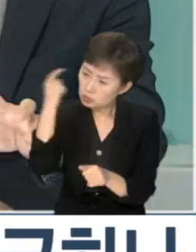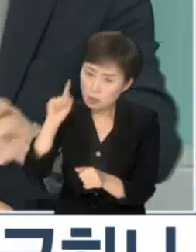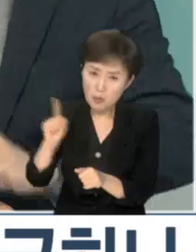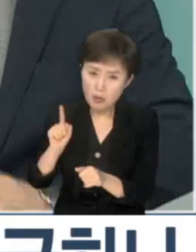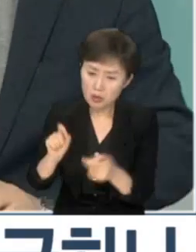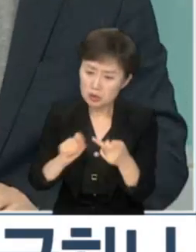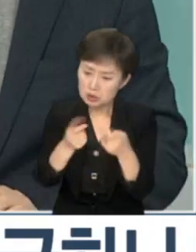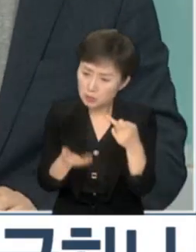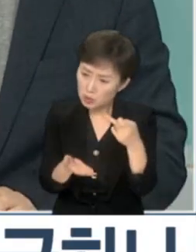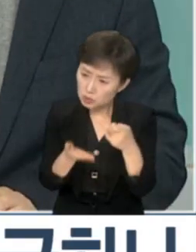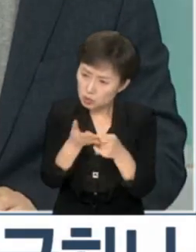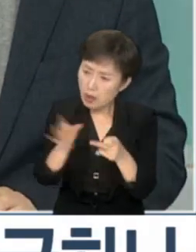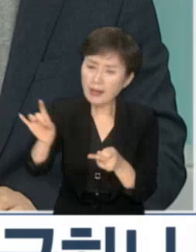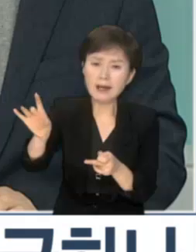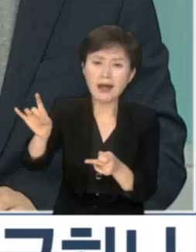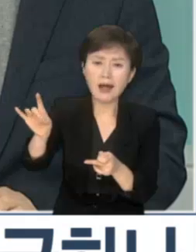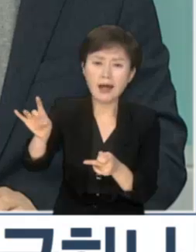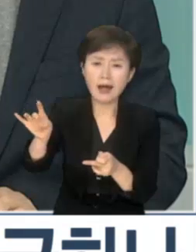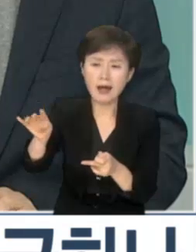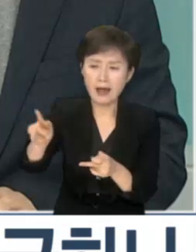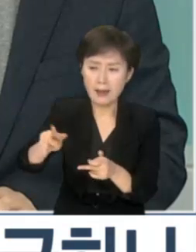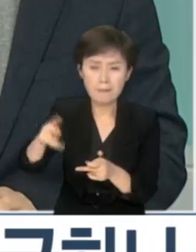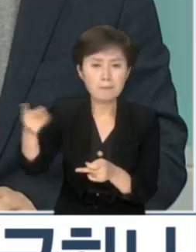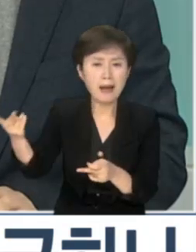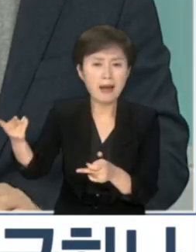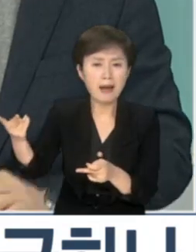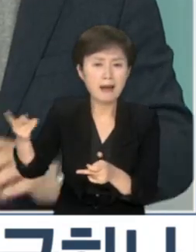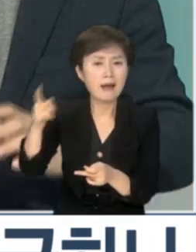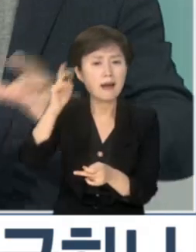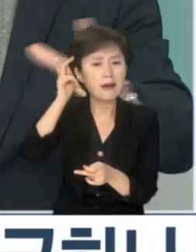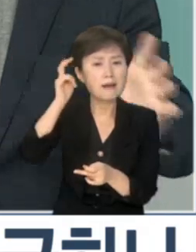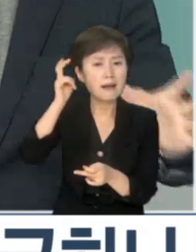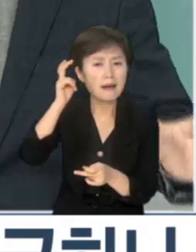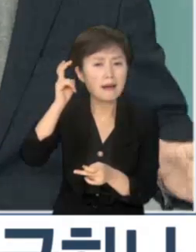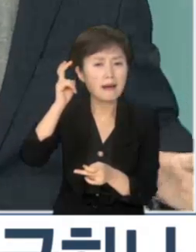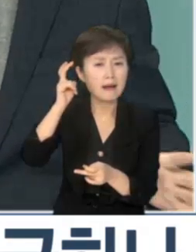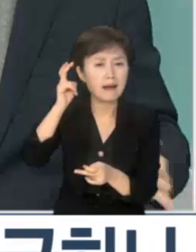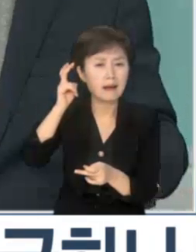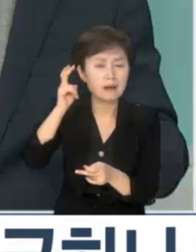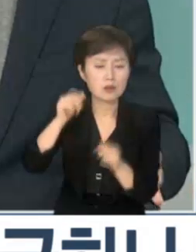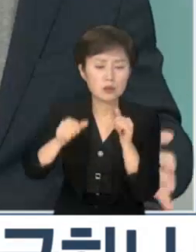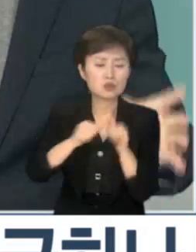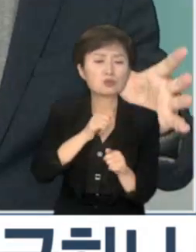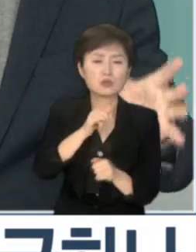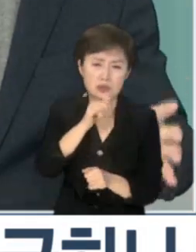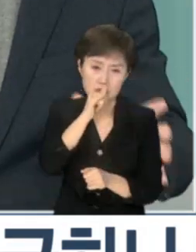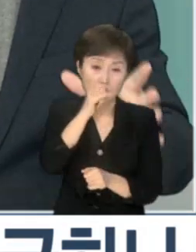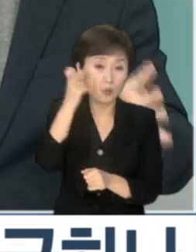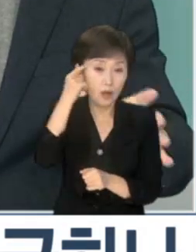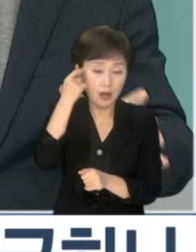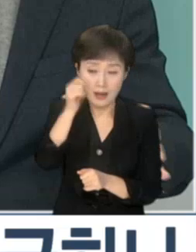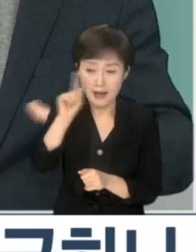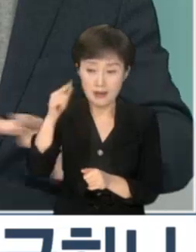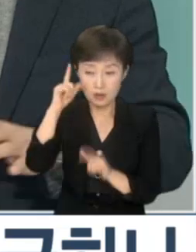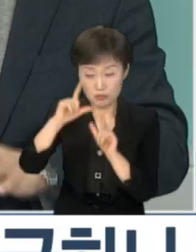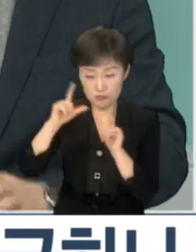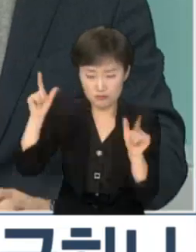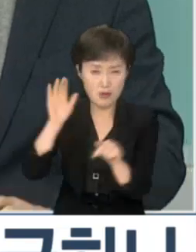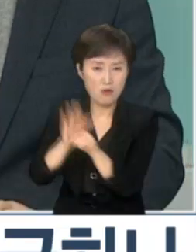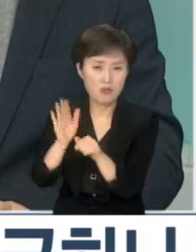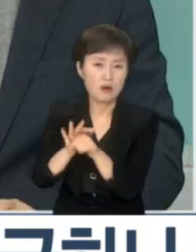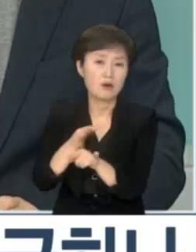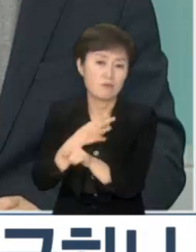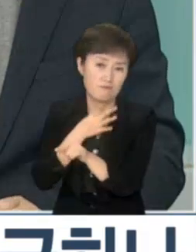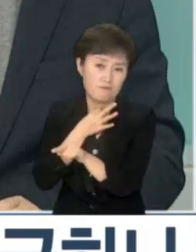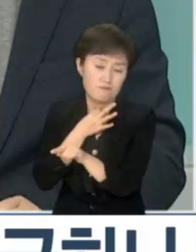개각과 별개로 그 12월 말 1월 초에 맞춰서 그 최대한 그 한동훈 장관을 띄워주는 그 시점에 맞춰가지고